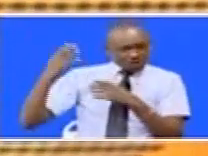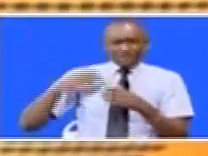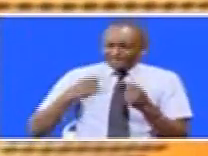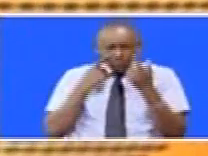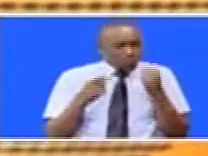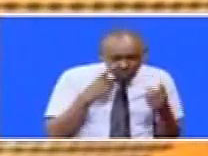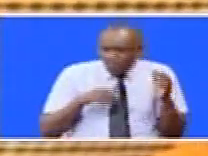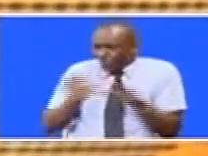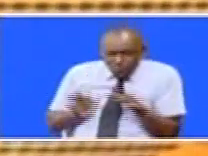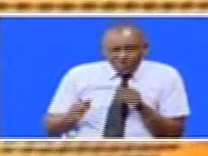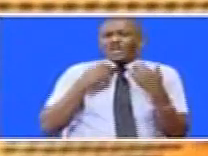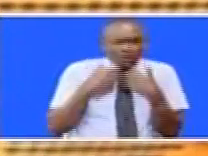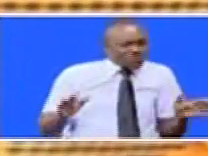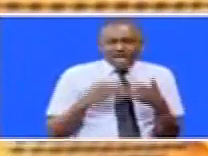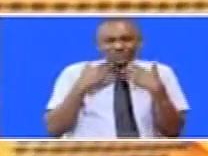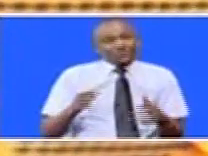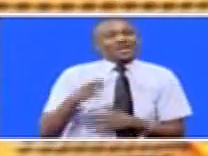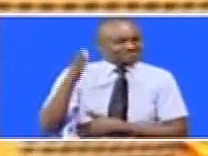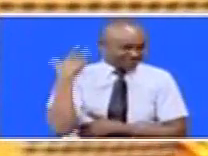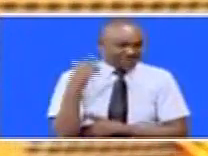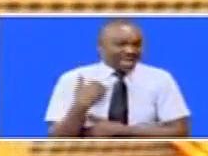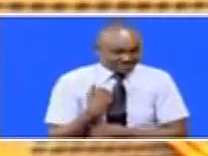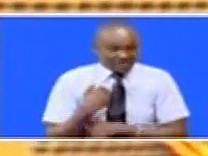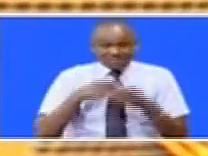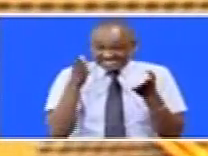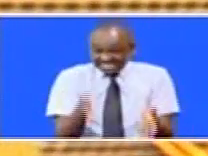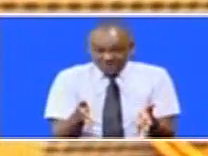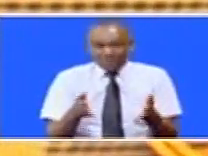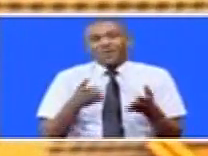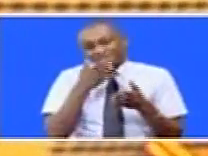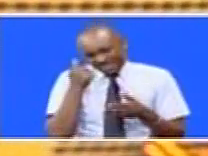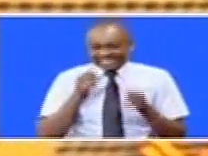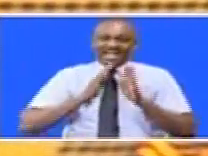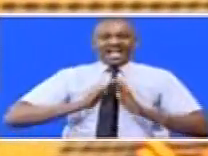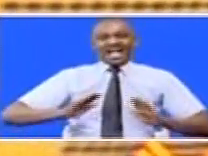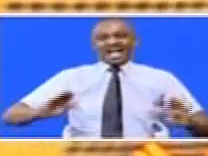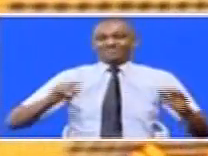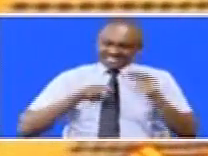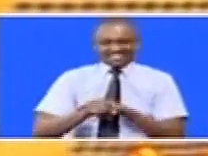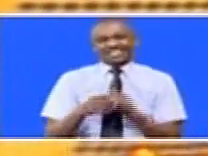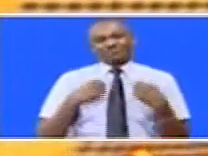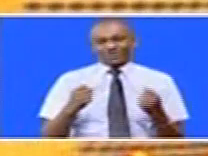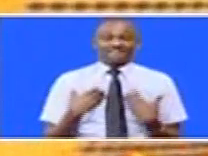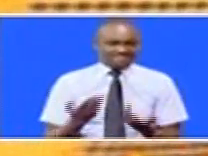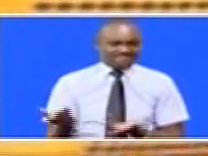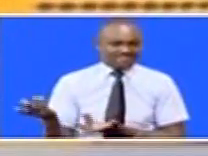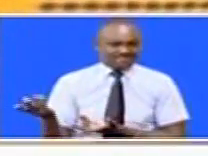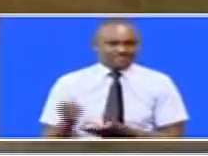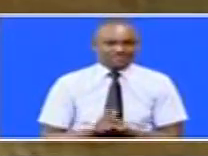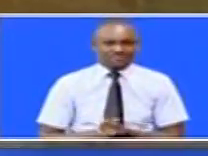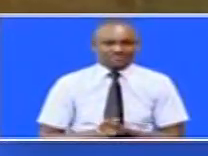yalivyokuwa kitambo, ambapo visa vya kulia au kupotea kwa watoto wakiwa shuleni vilishuhudiwa.